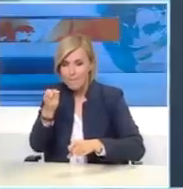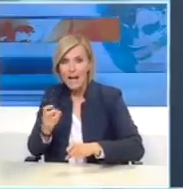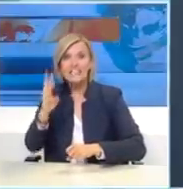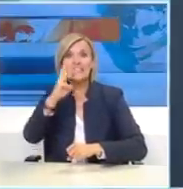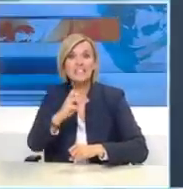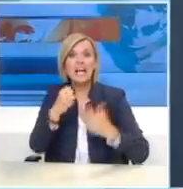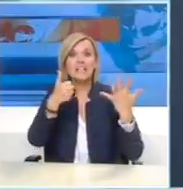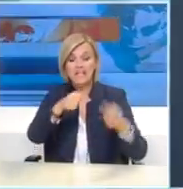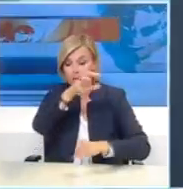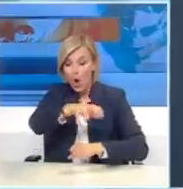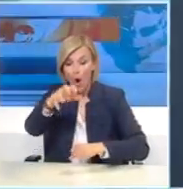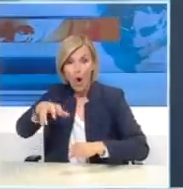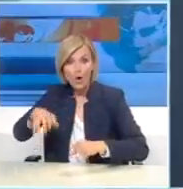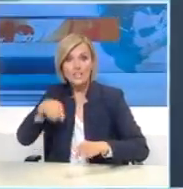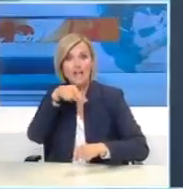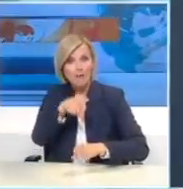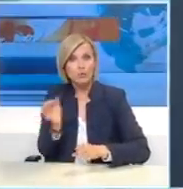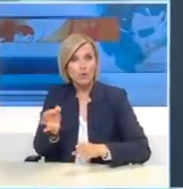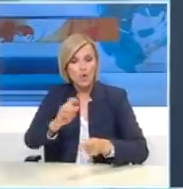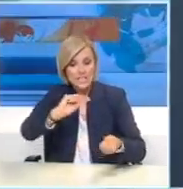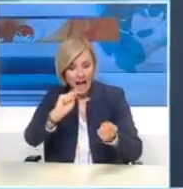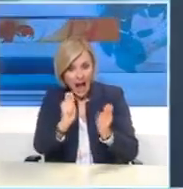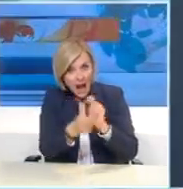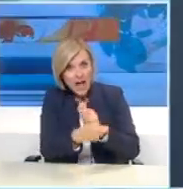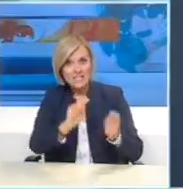Θέλω να τονίσω εδώ πως κάποιοι ιοί του αναπνευστικού,